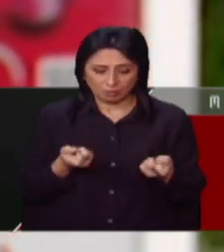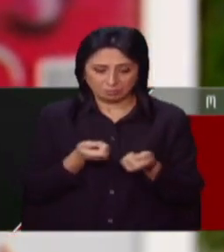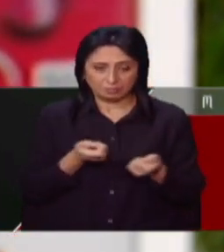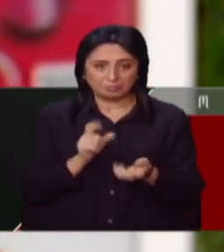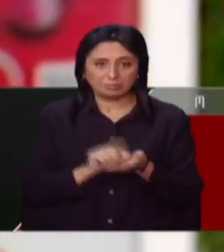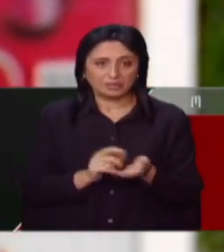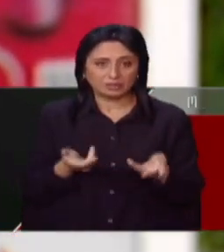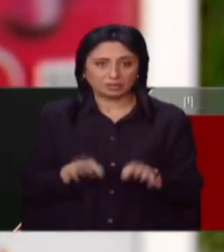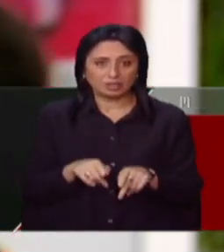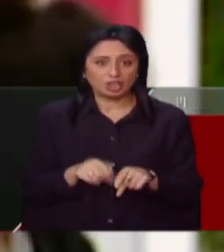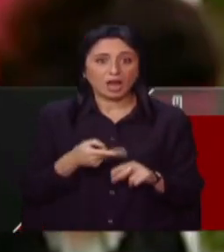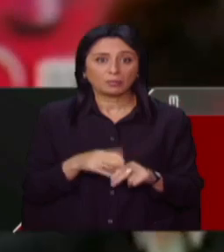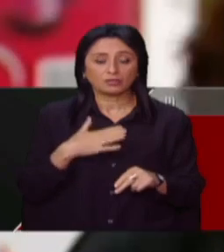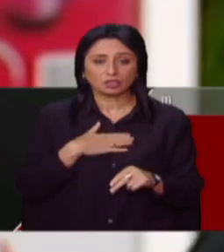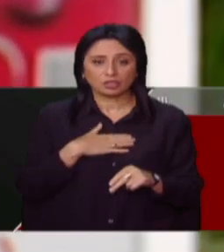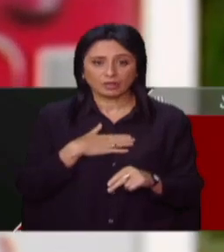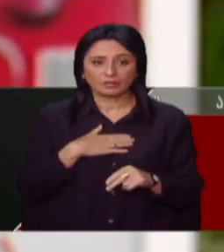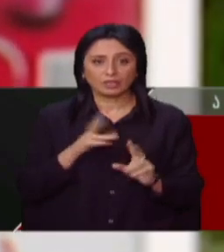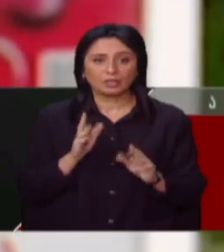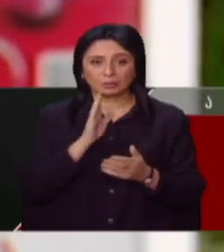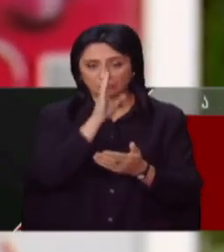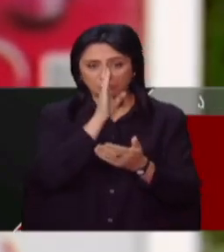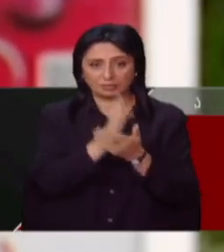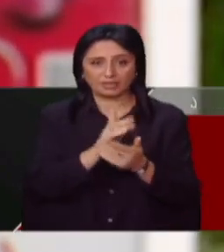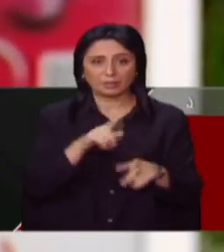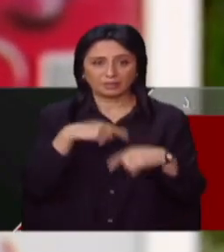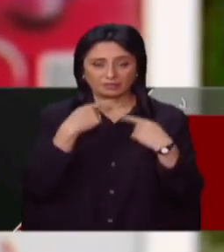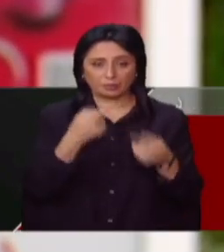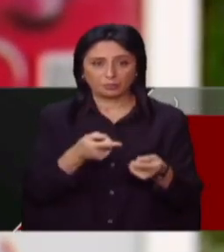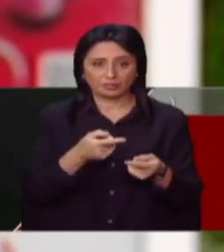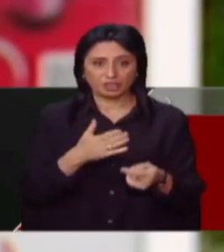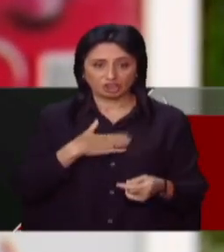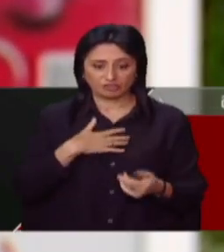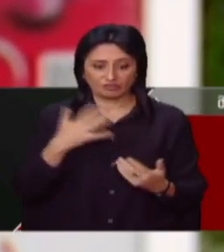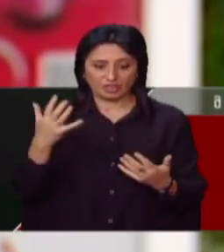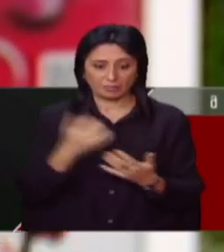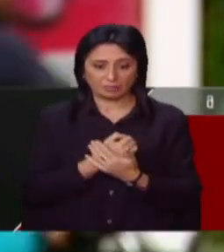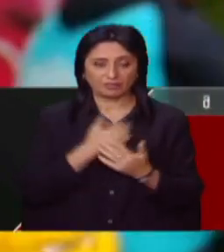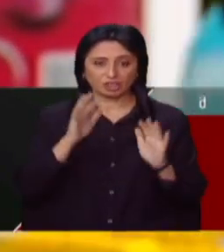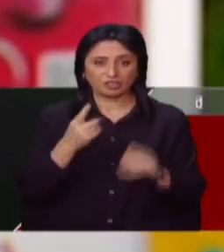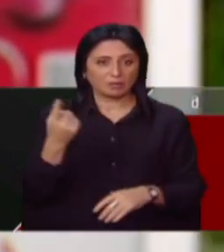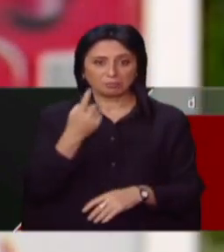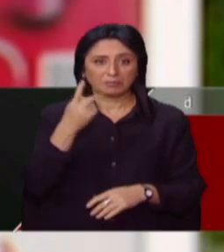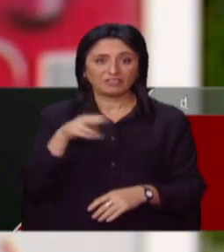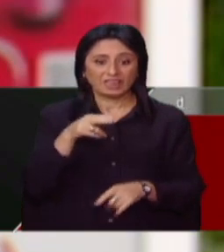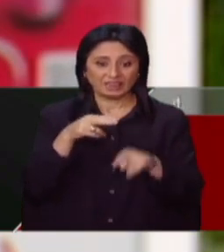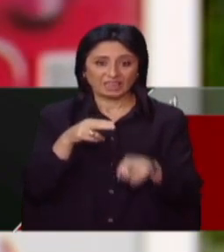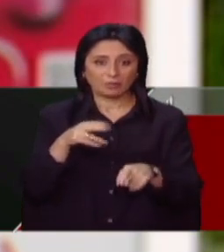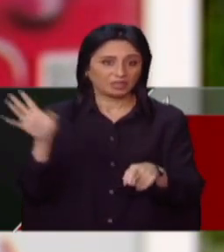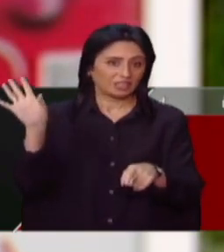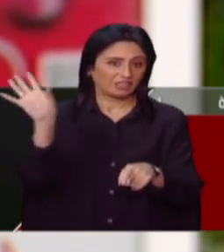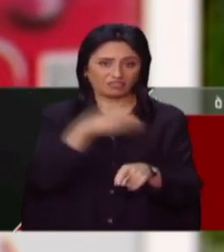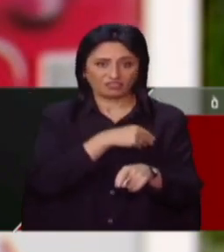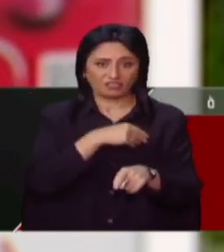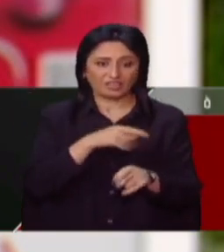მცირე პენსიიდან. ამიტომ ჩვენ პირდაპირ ვამბობთ. ჩვენი გამარჯვების შემდეგ 1 დეკემბრისთვის